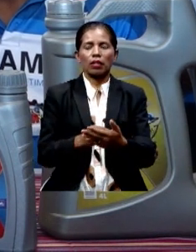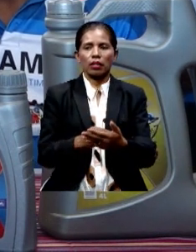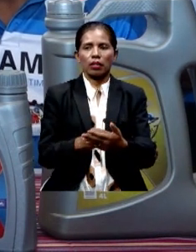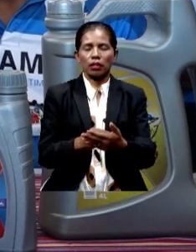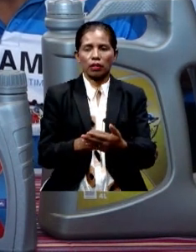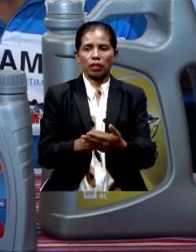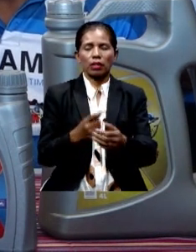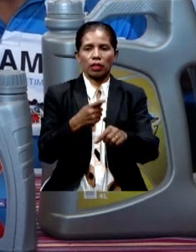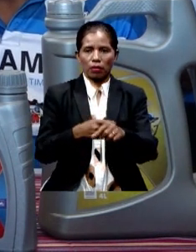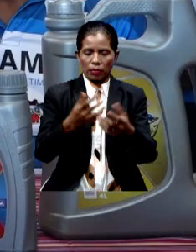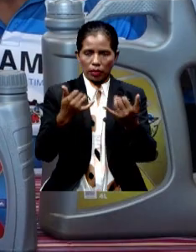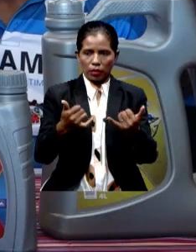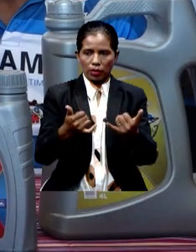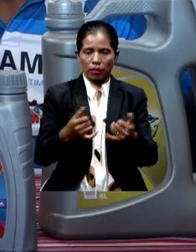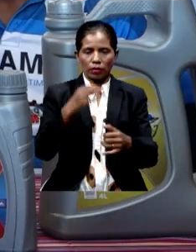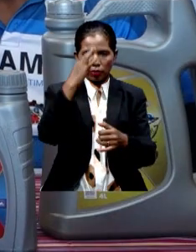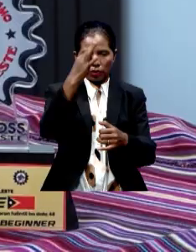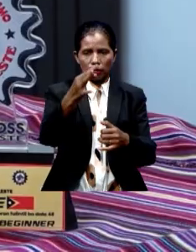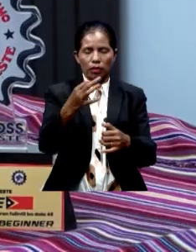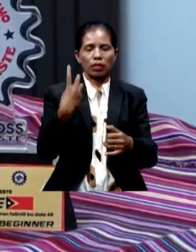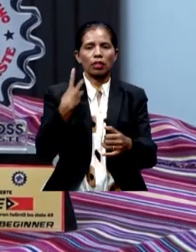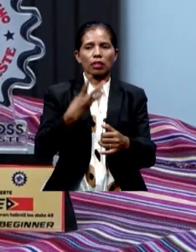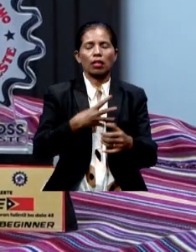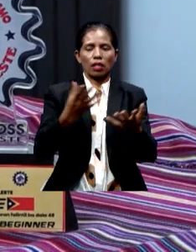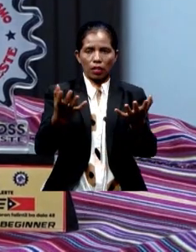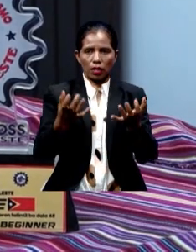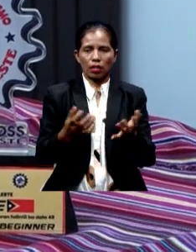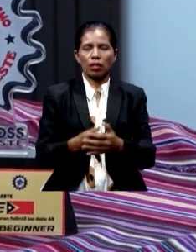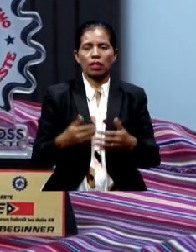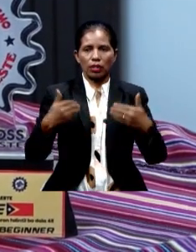event ini. Dan harapannya dari event ini muncul